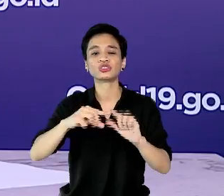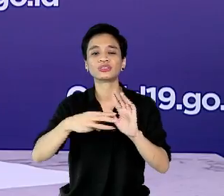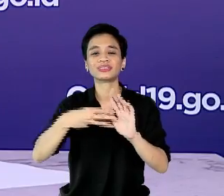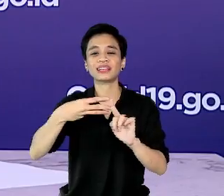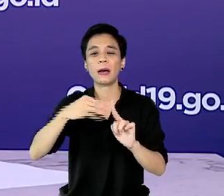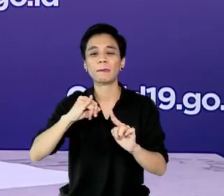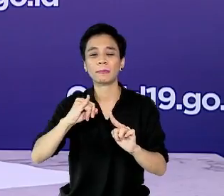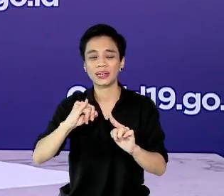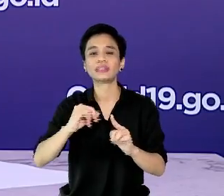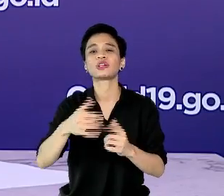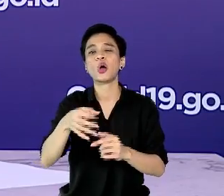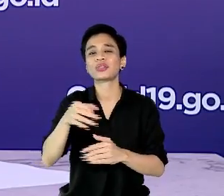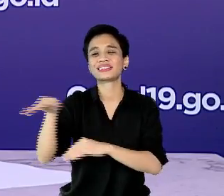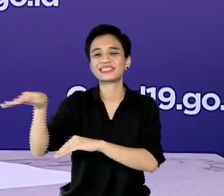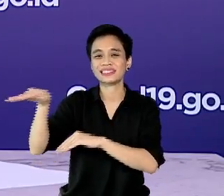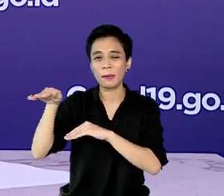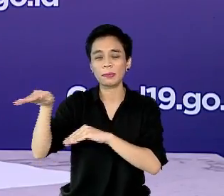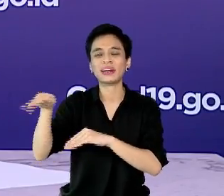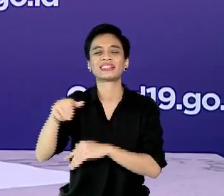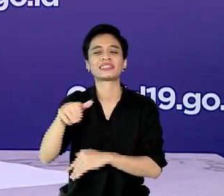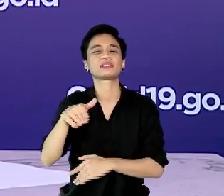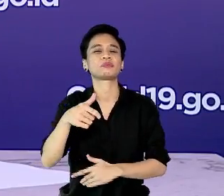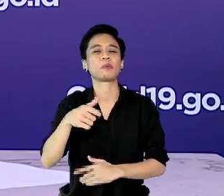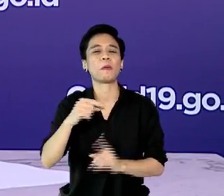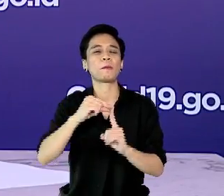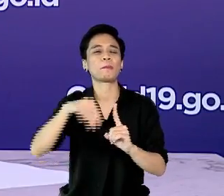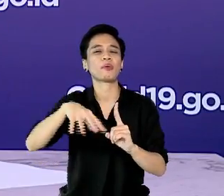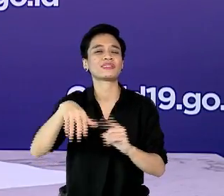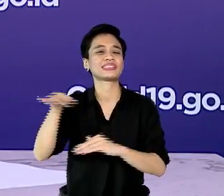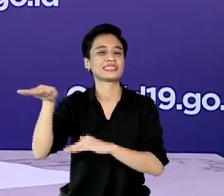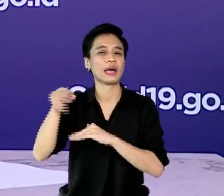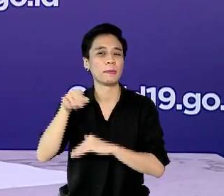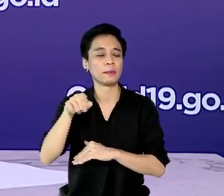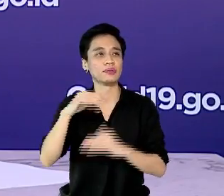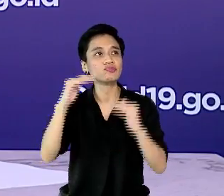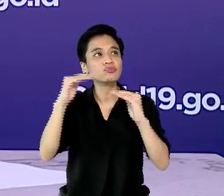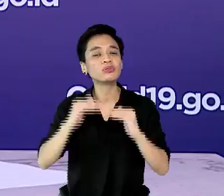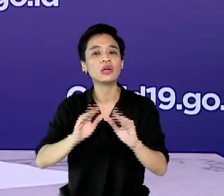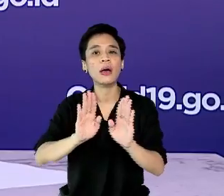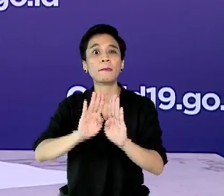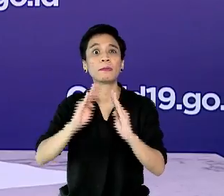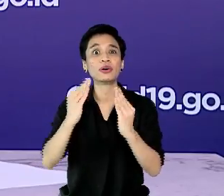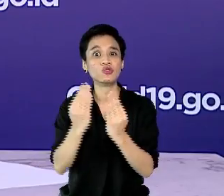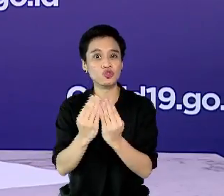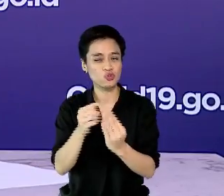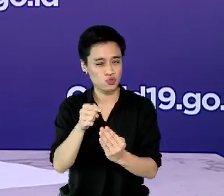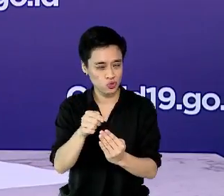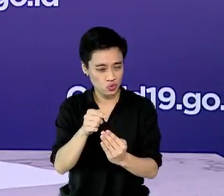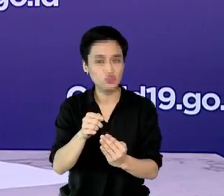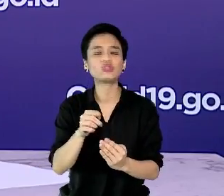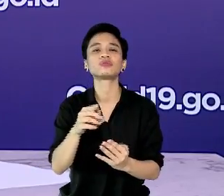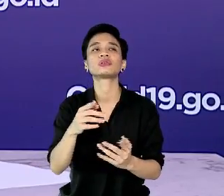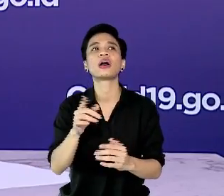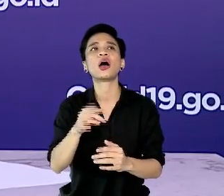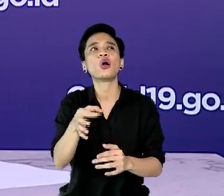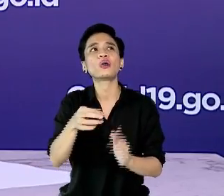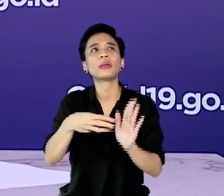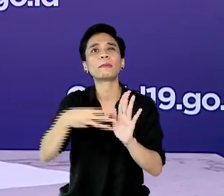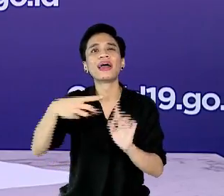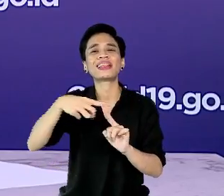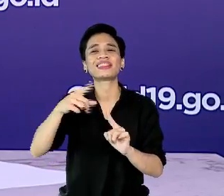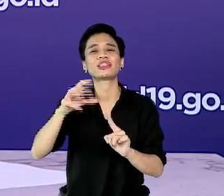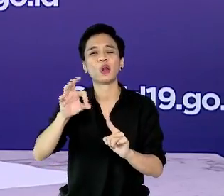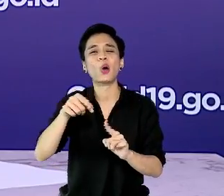Barat, dan Kota Jambi di Provinsi Jambi. Kemudian Kota Bengkulu di Provinsi Bengkulu, Kota Metro di